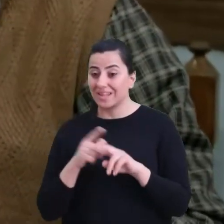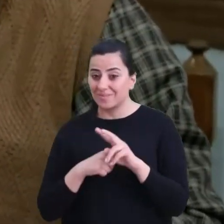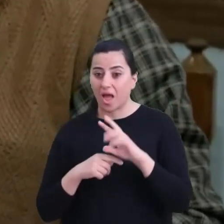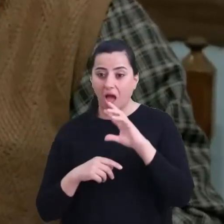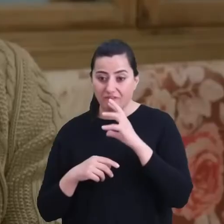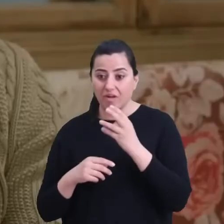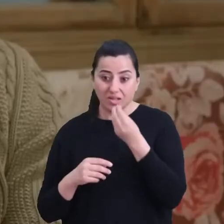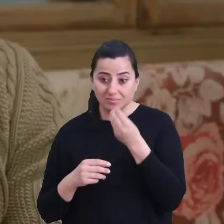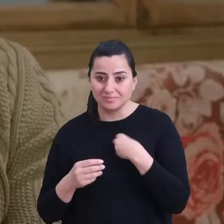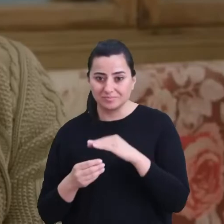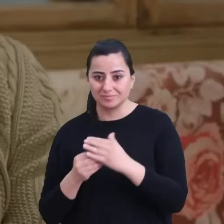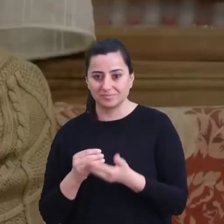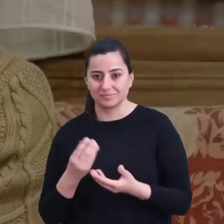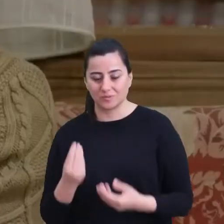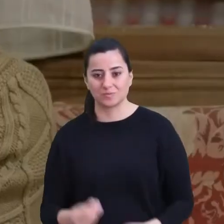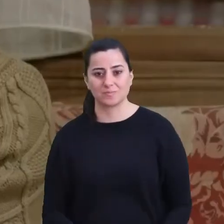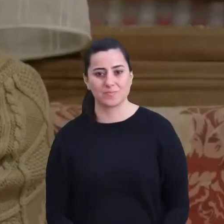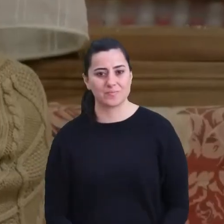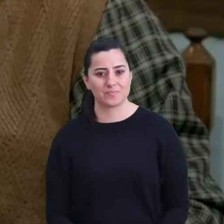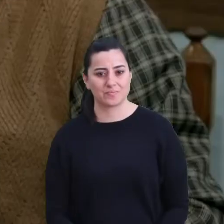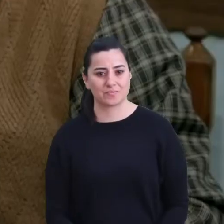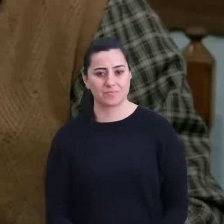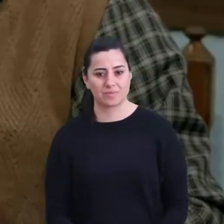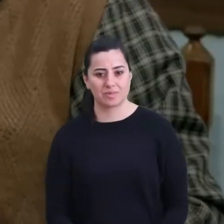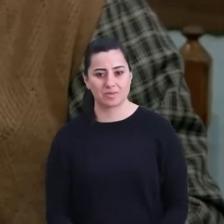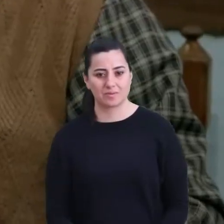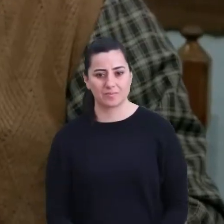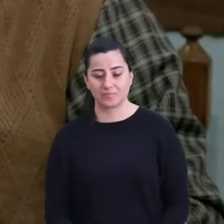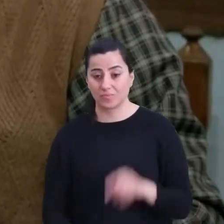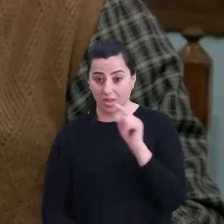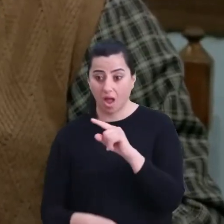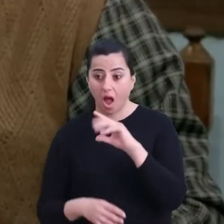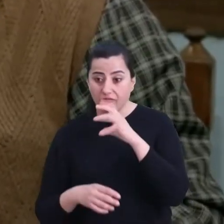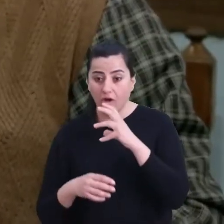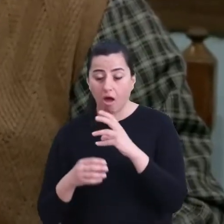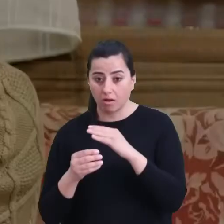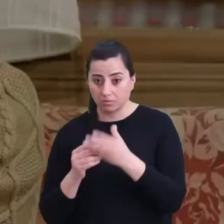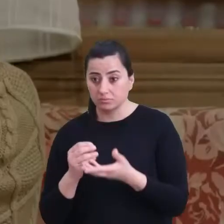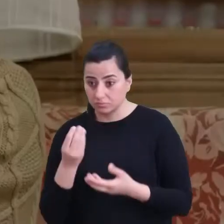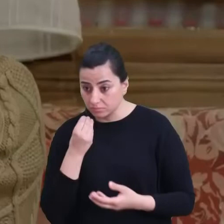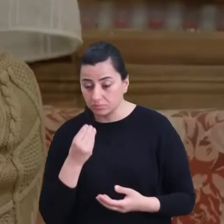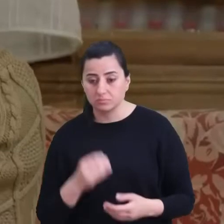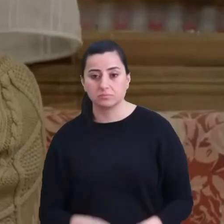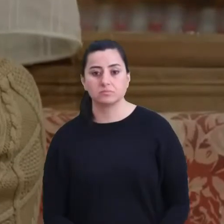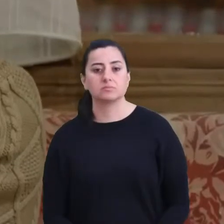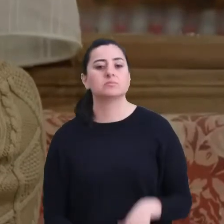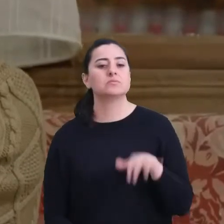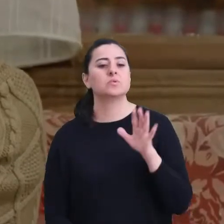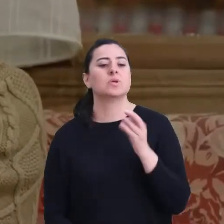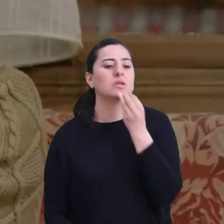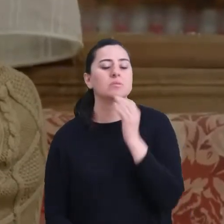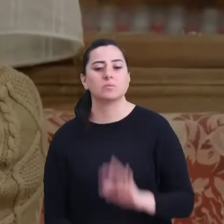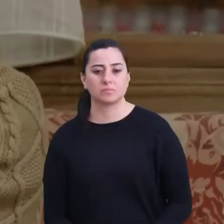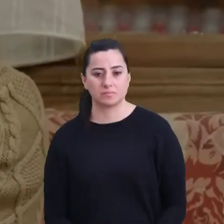ayva soydum 20. Kendine geldi Kamil'e baktı. Sana diyorum ayva soydum 20. Yok amca